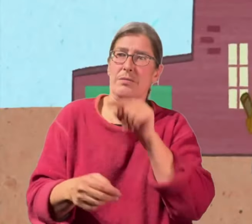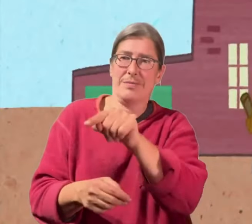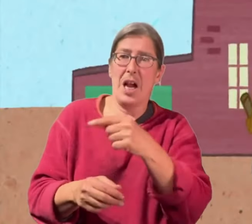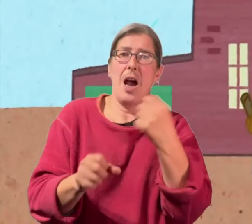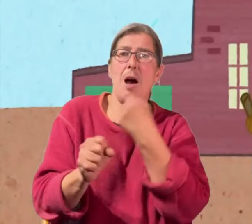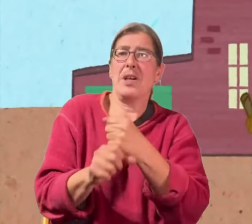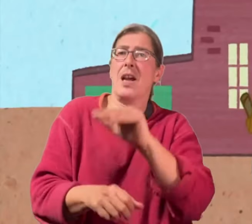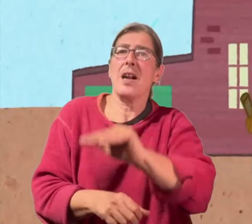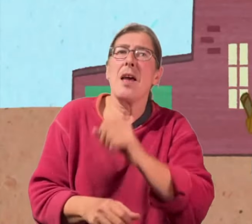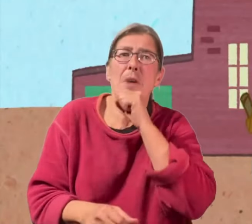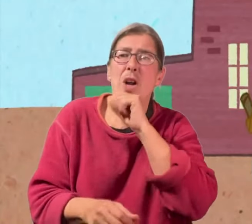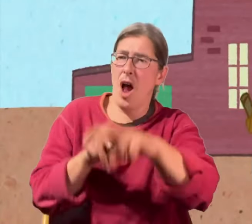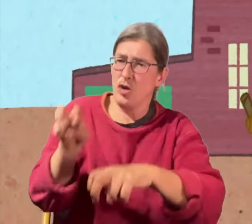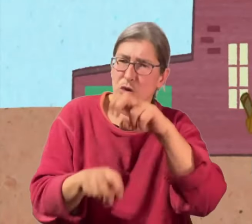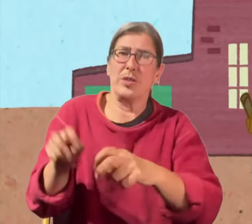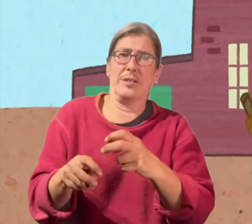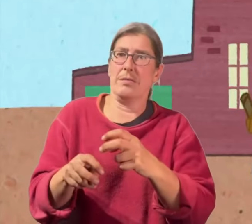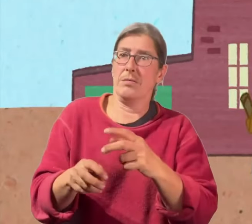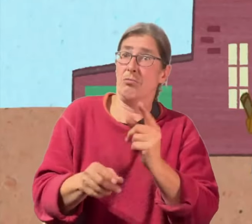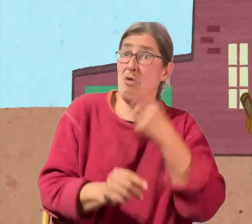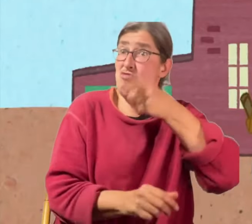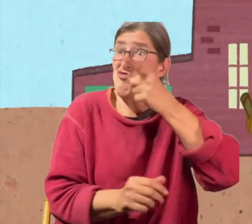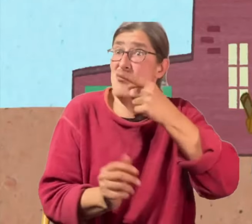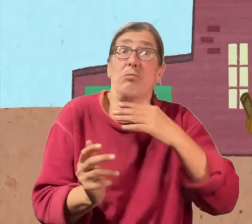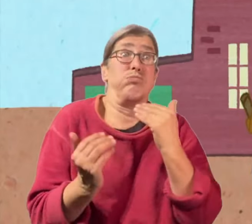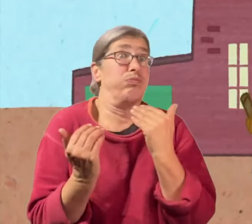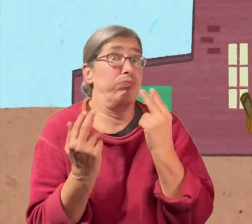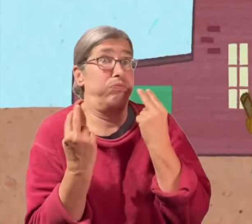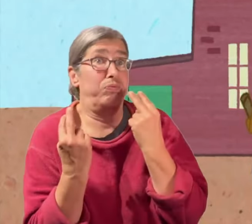werden Arbeiter und Kleinbauern oft ausgenutzt und eingeschüchtert.